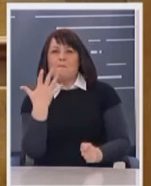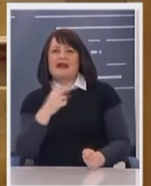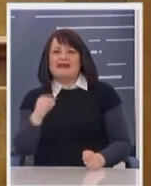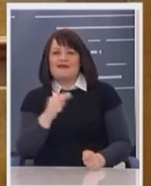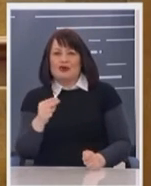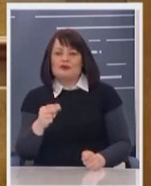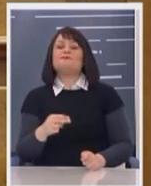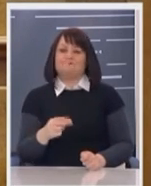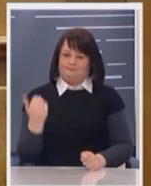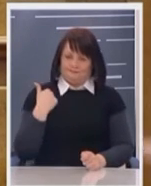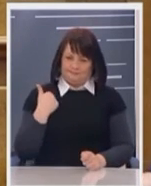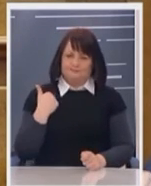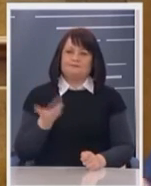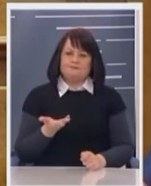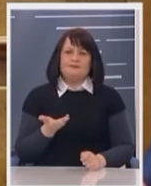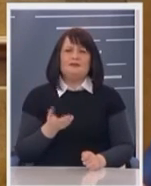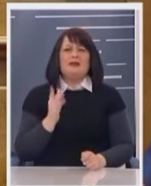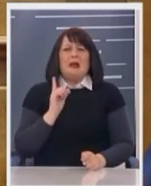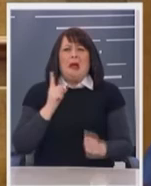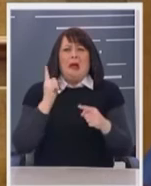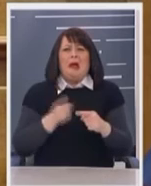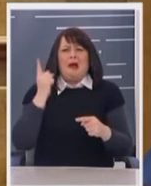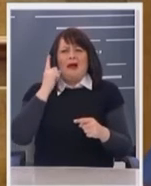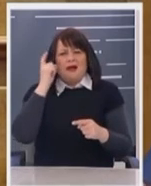απλό, το οποίο θα μπορούσα να το είχα σκεφτεί και προηγούμενοι.